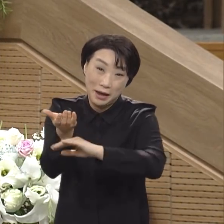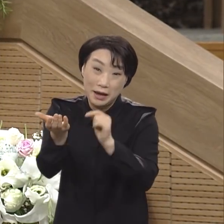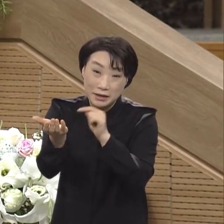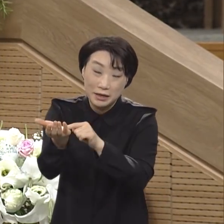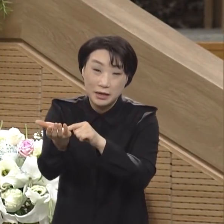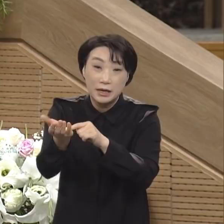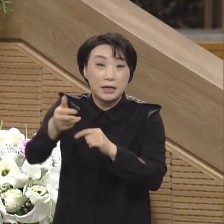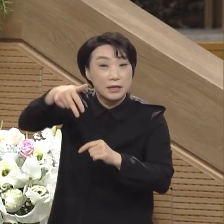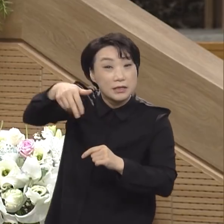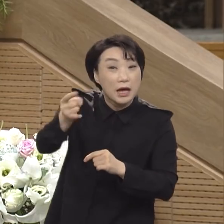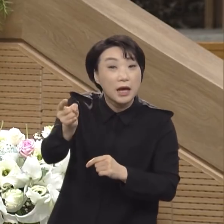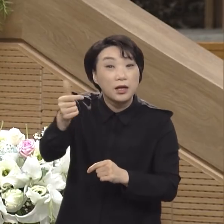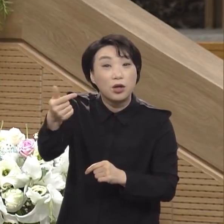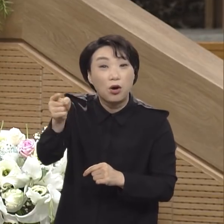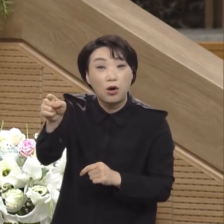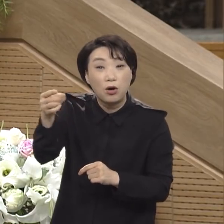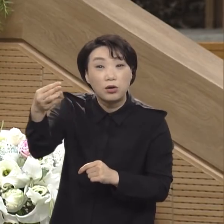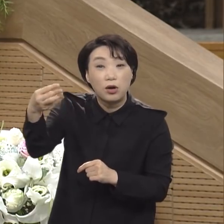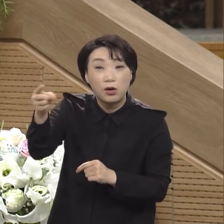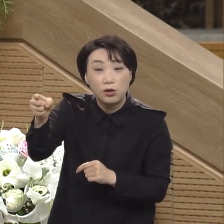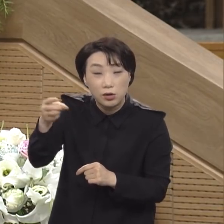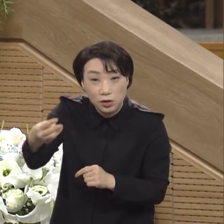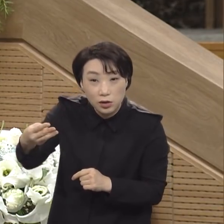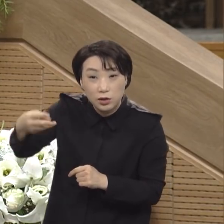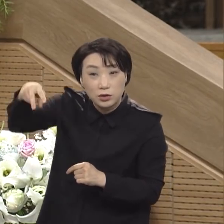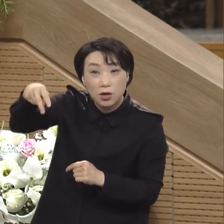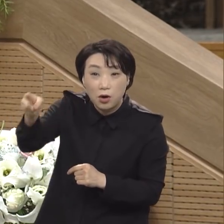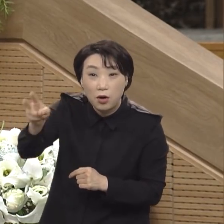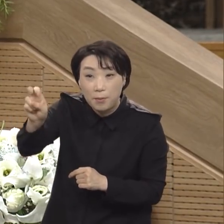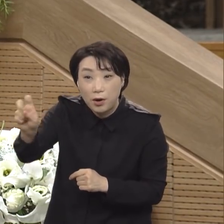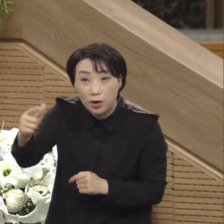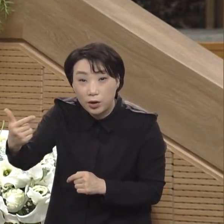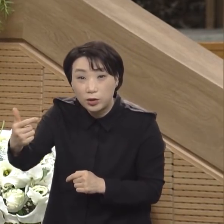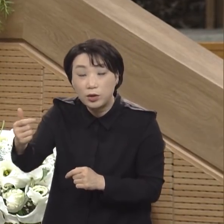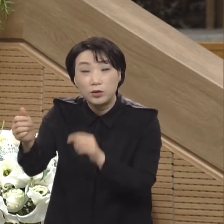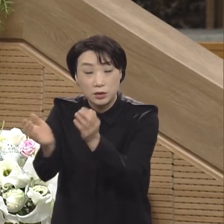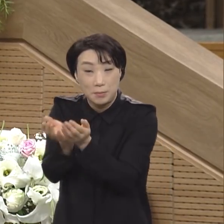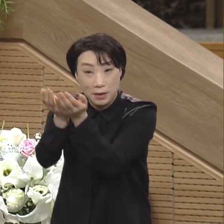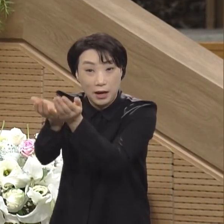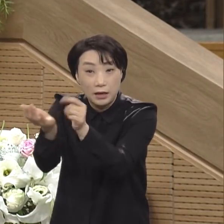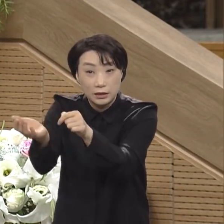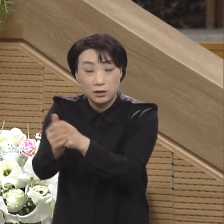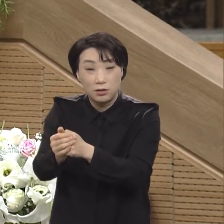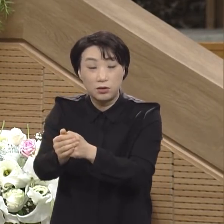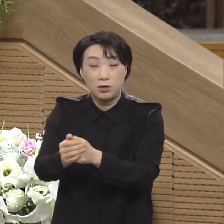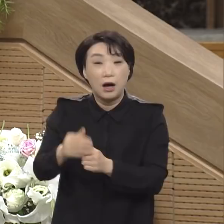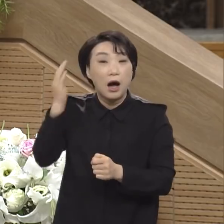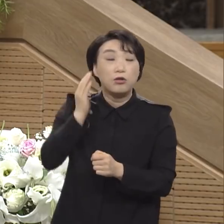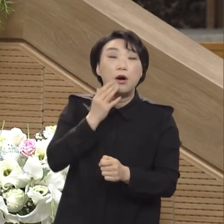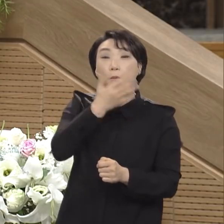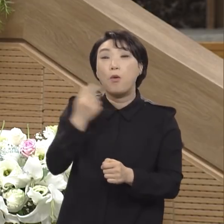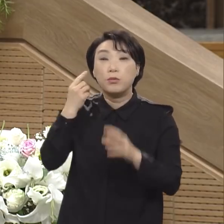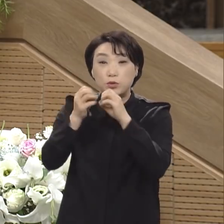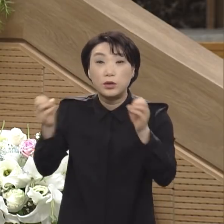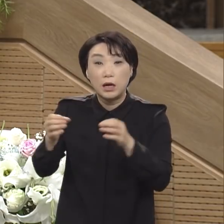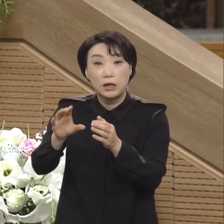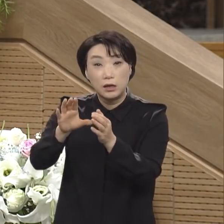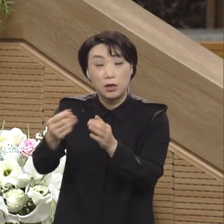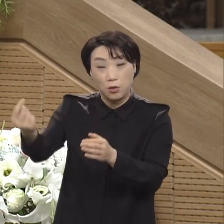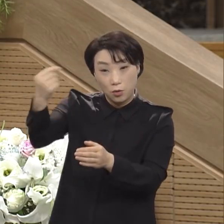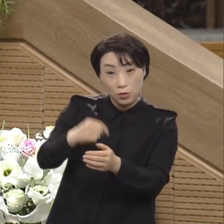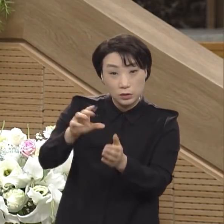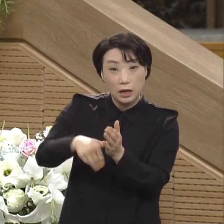타고 우리나라에 복음을 전하러 왔을 때, 만약에 대원군이 그 제네럴 쇼먼호를